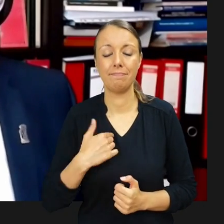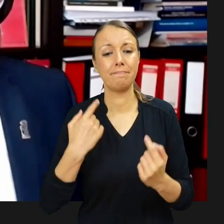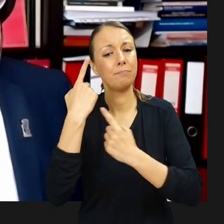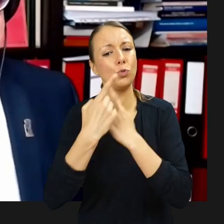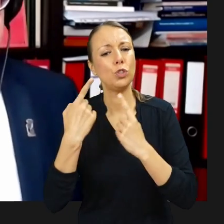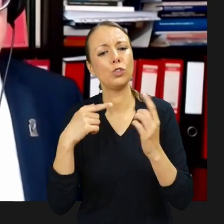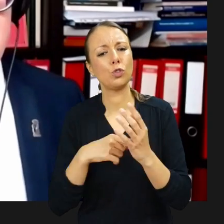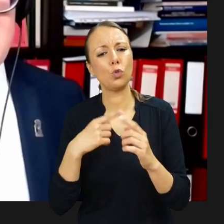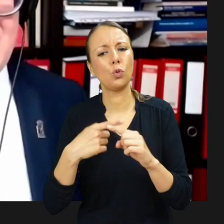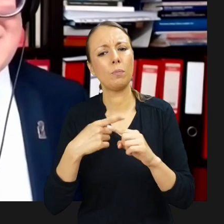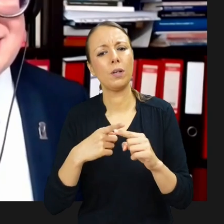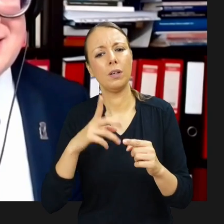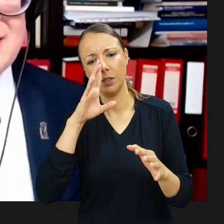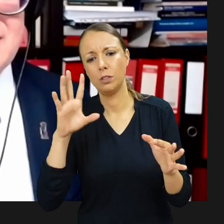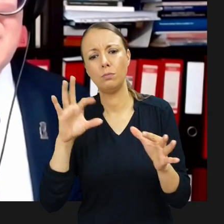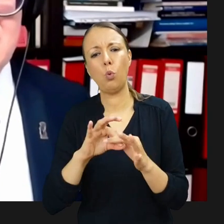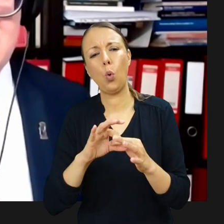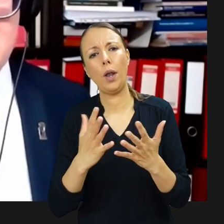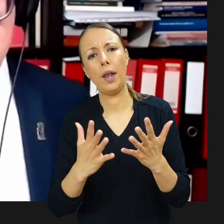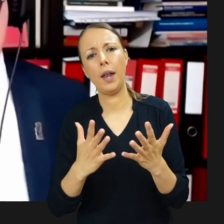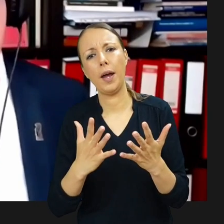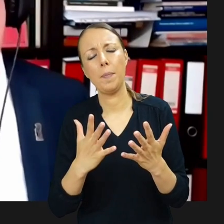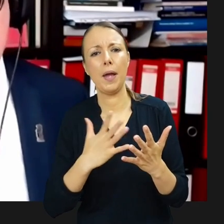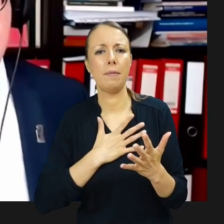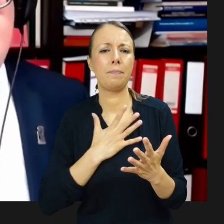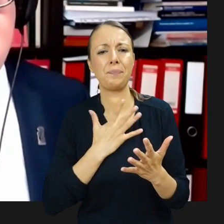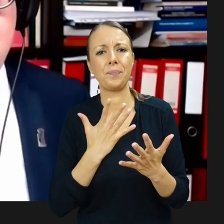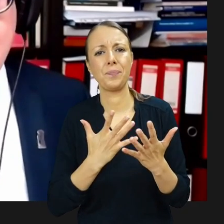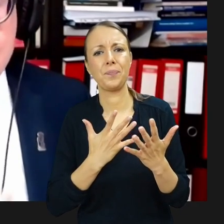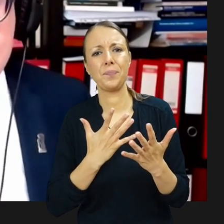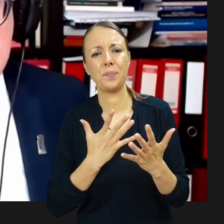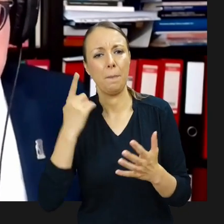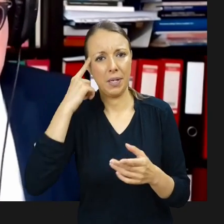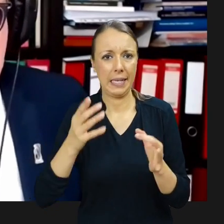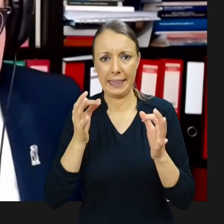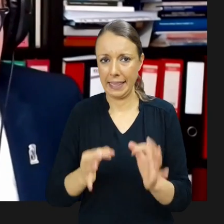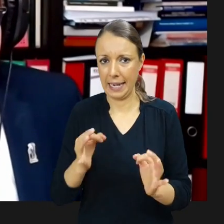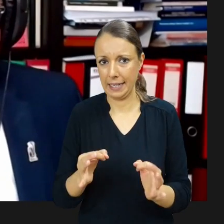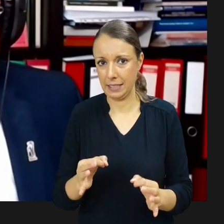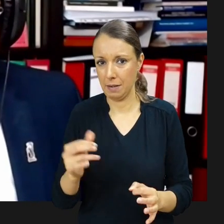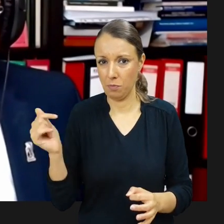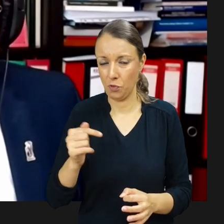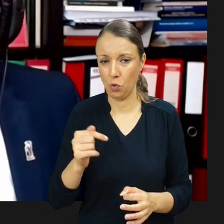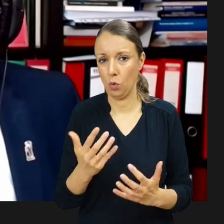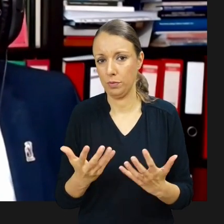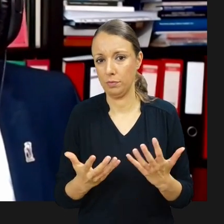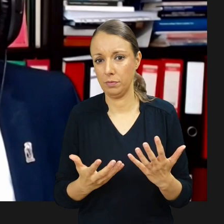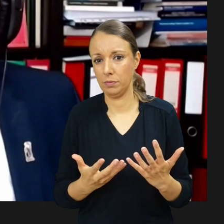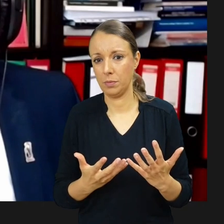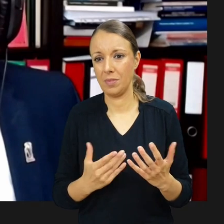diagnoza, że najwyższy czas, by brak decyzji